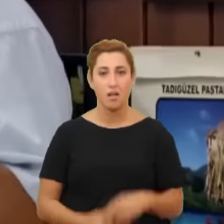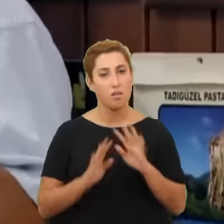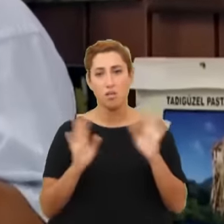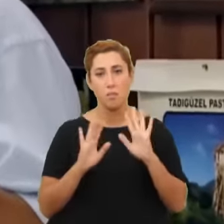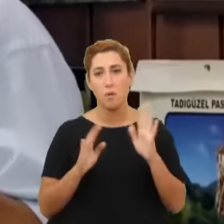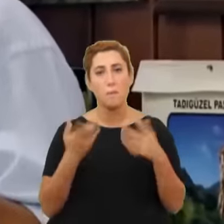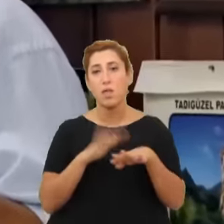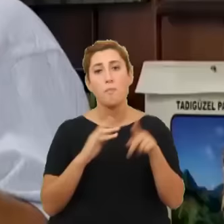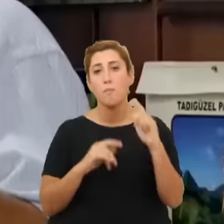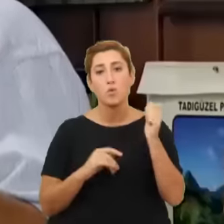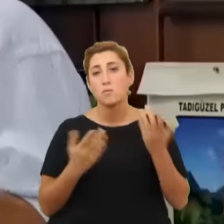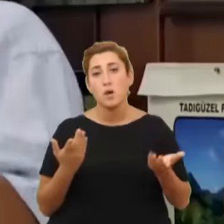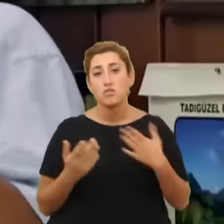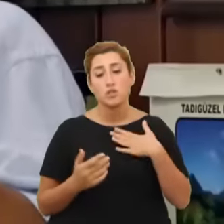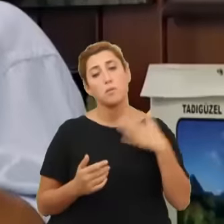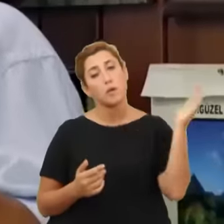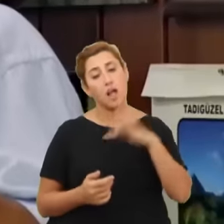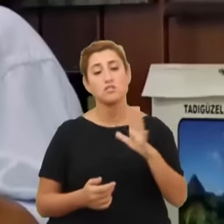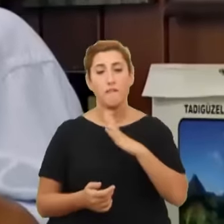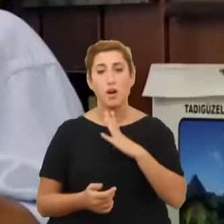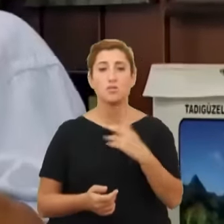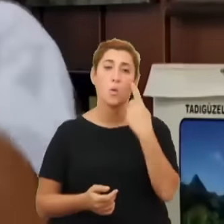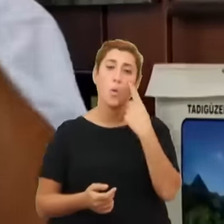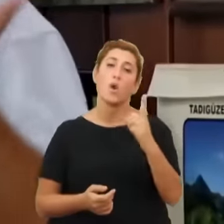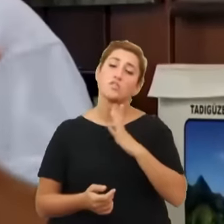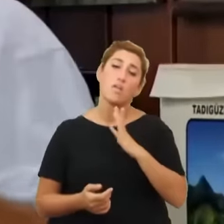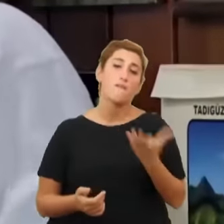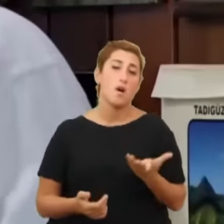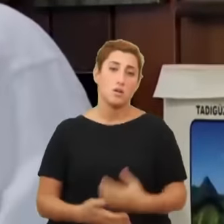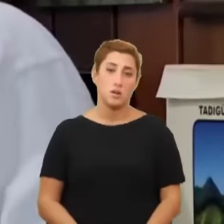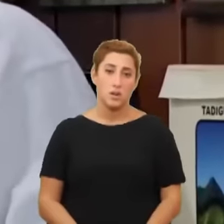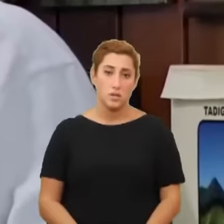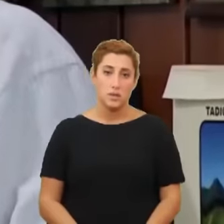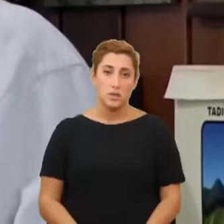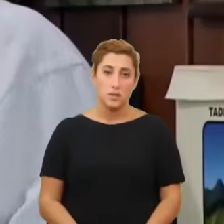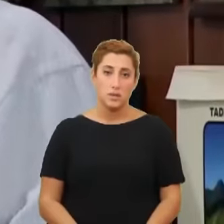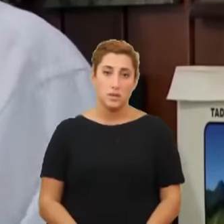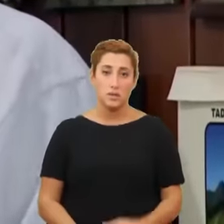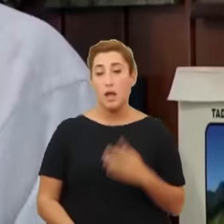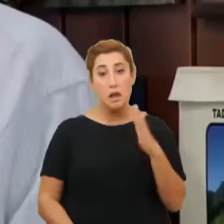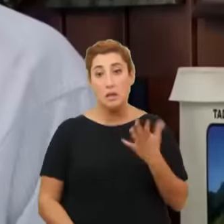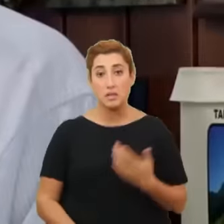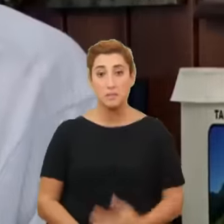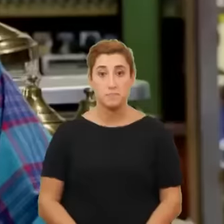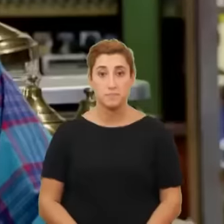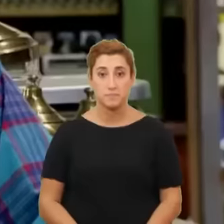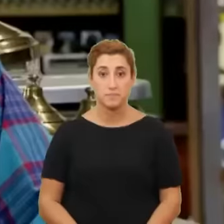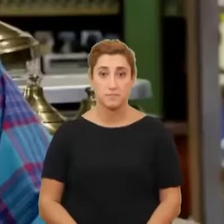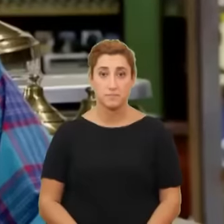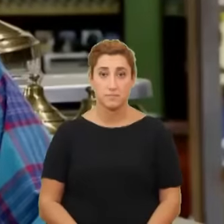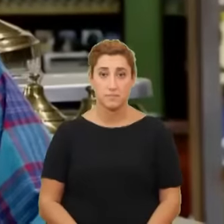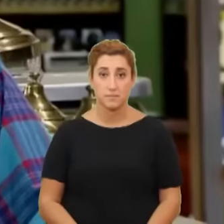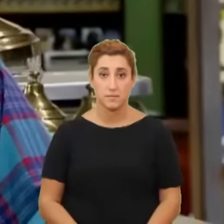Tamam, ne yapalım o zaman canım? Geleceği varsa o zaman göreceği de var. Herhalde.